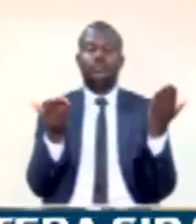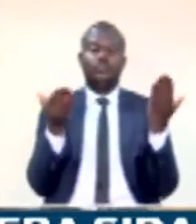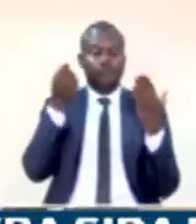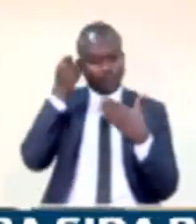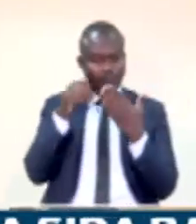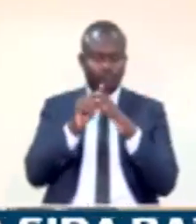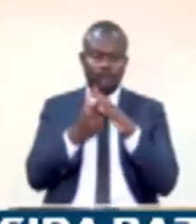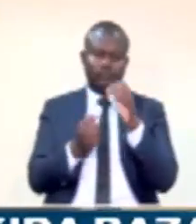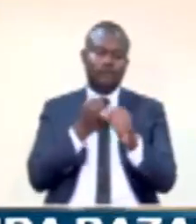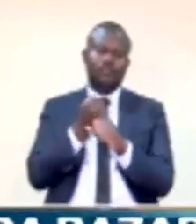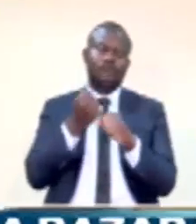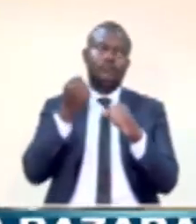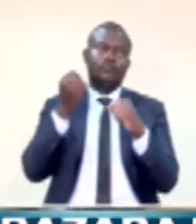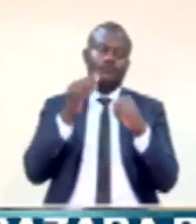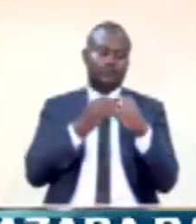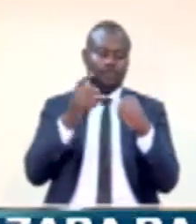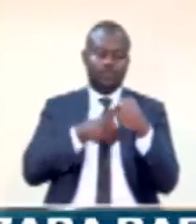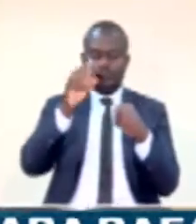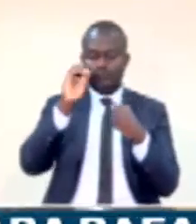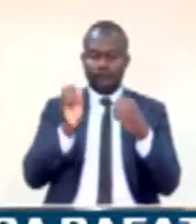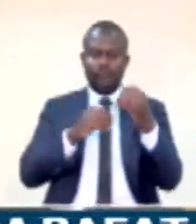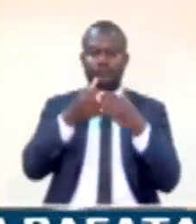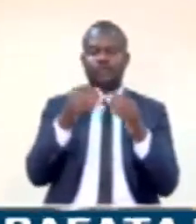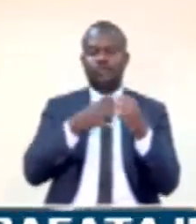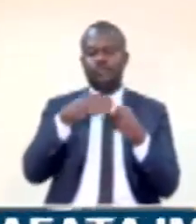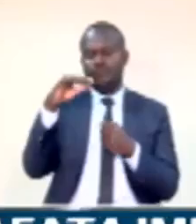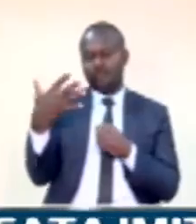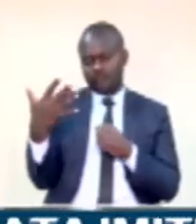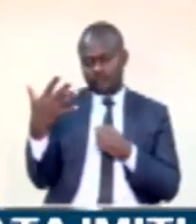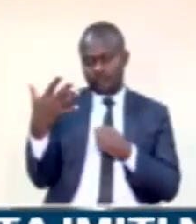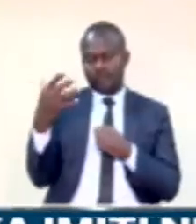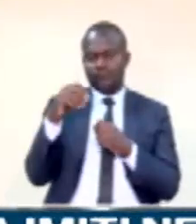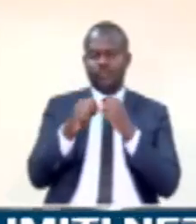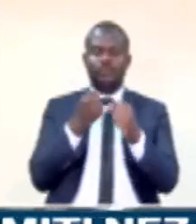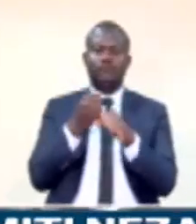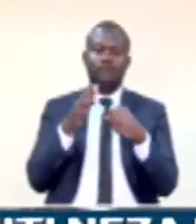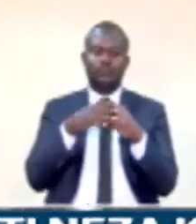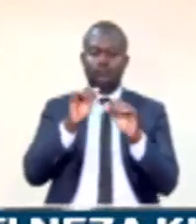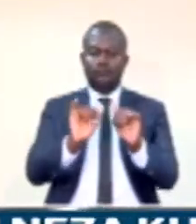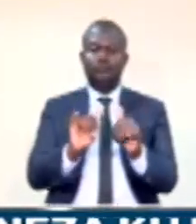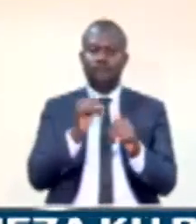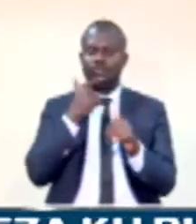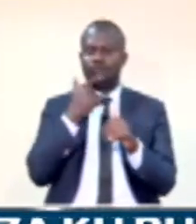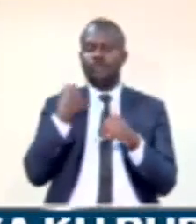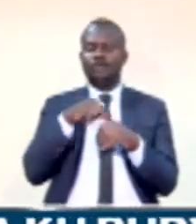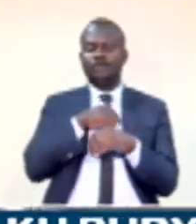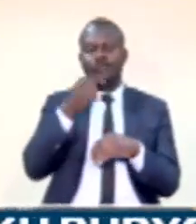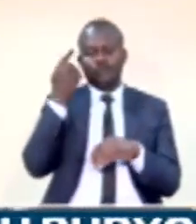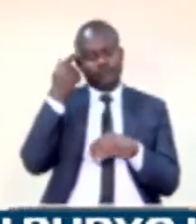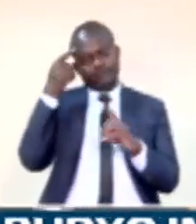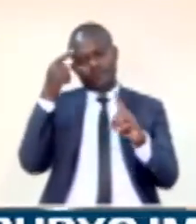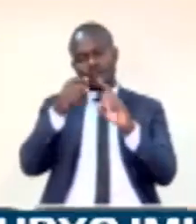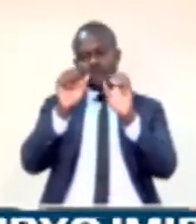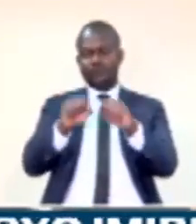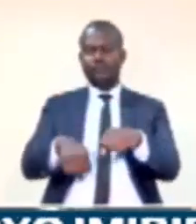kuri 86% ujya kuri 95% muri iyi myaka hafi 9 isigaye ni twumva ari intego ishoboka